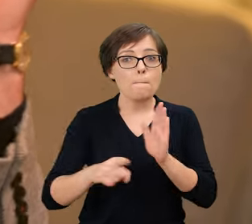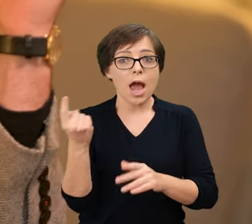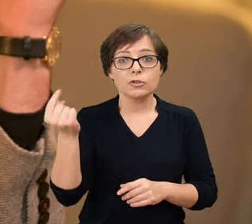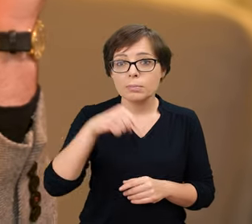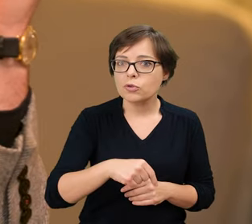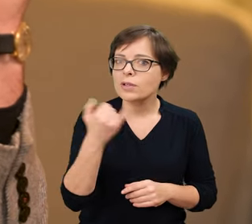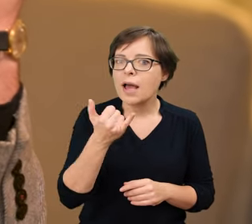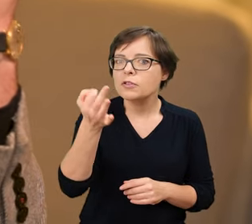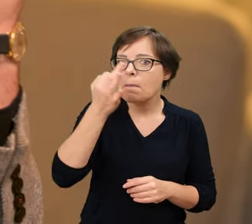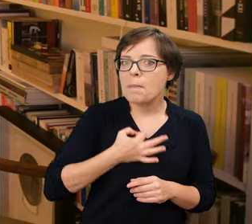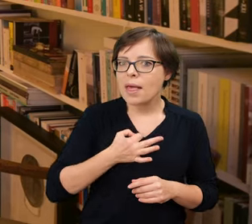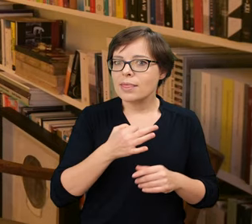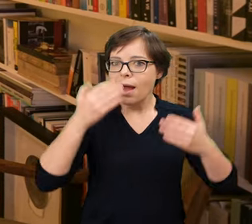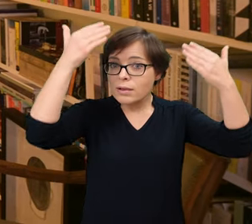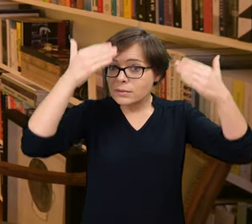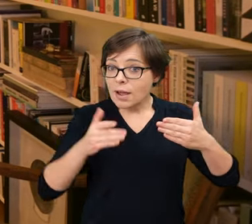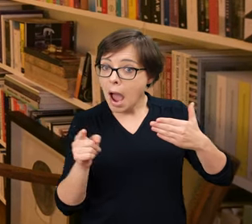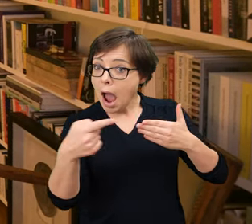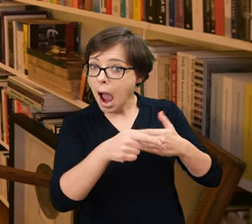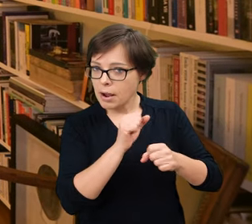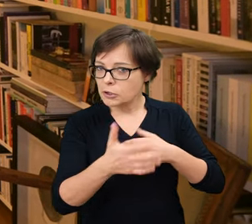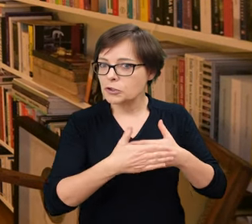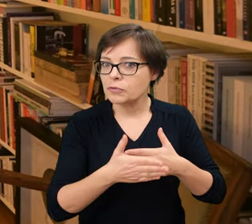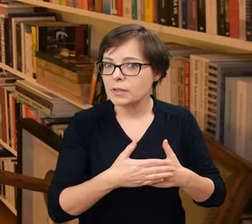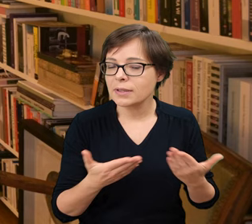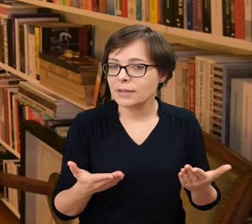pytały, czy za tym gobelinem są drzwi.